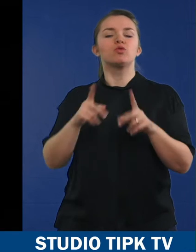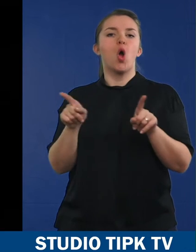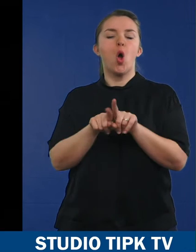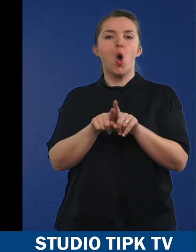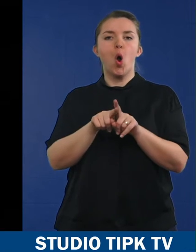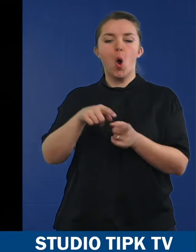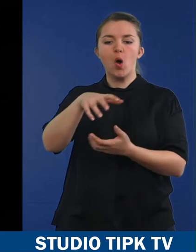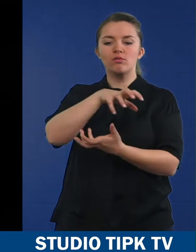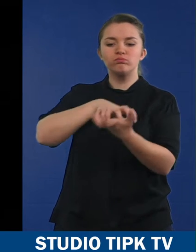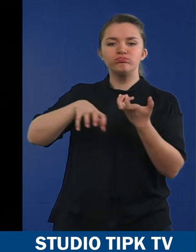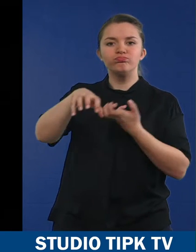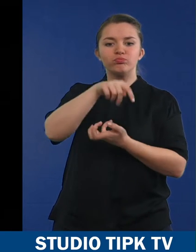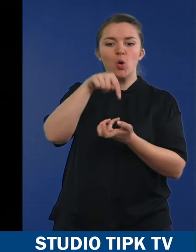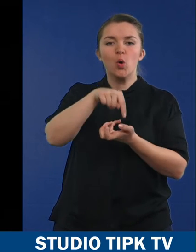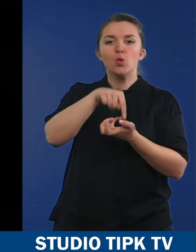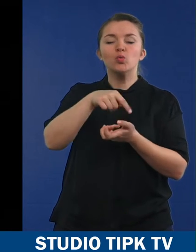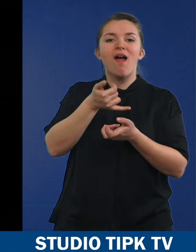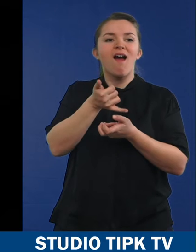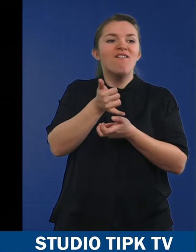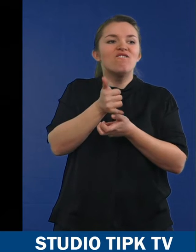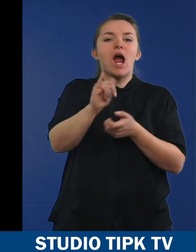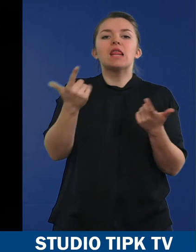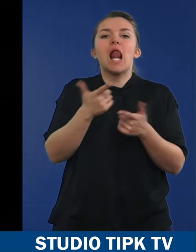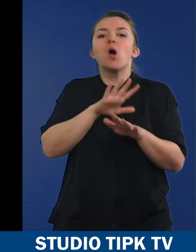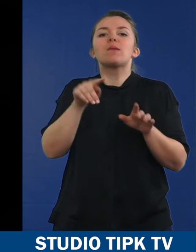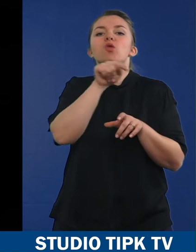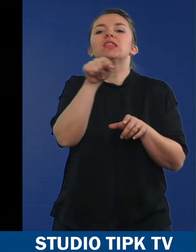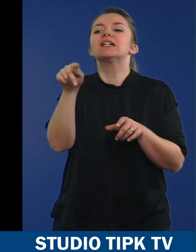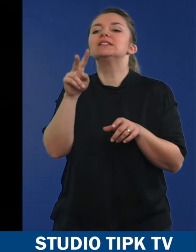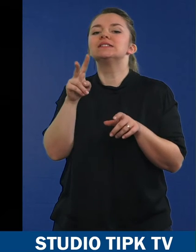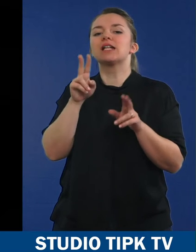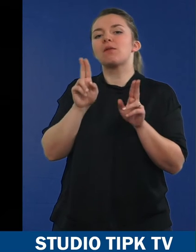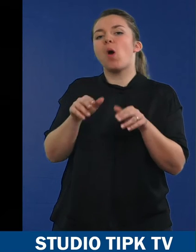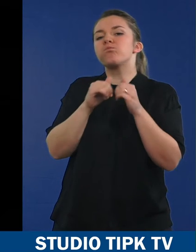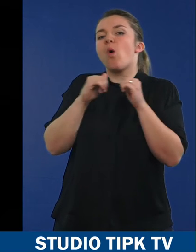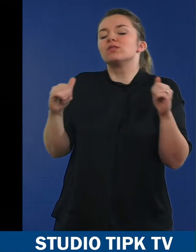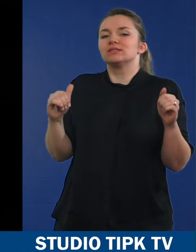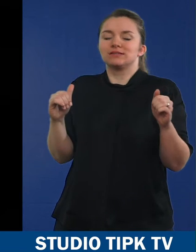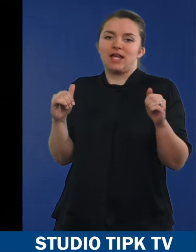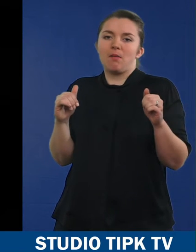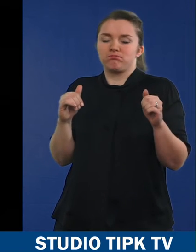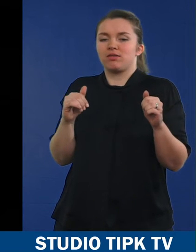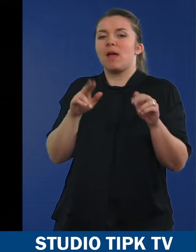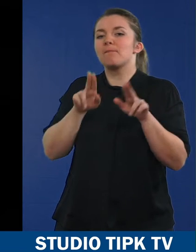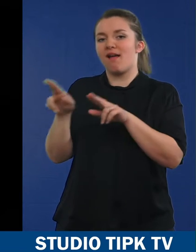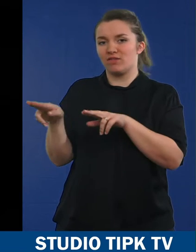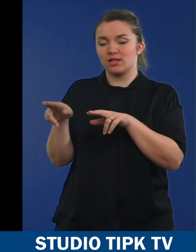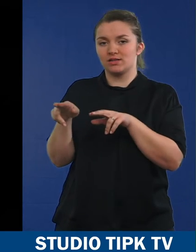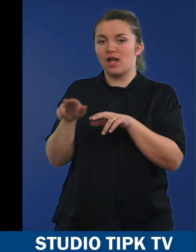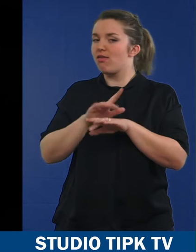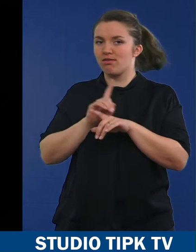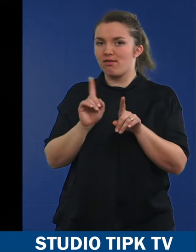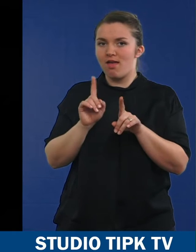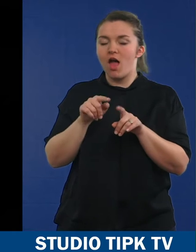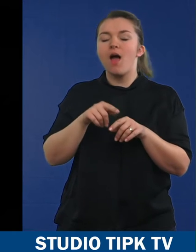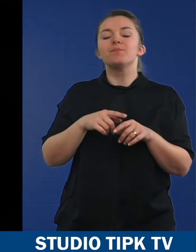labirint, iz katerega lahko najde izhod le privilegirani. Ker smo v ustavo zapisali, da je